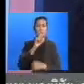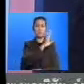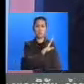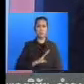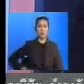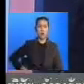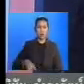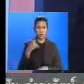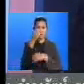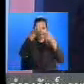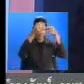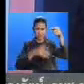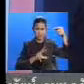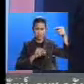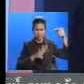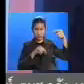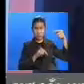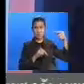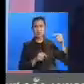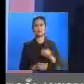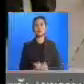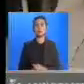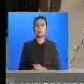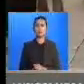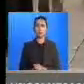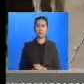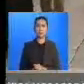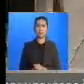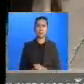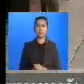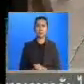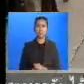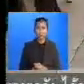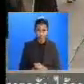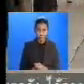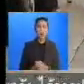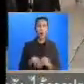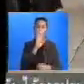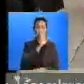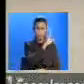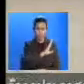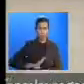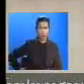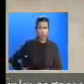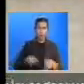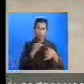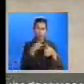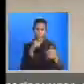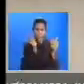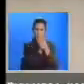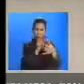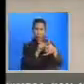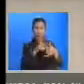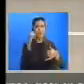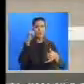34ของโลกที่พบผู้ป่วยนี้ครับผู้ป่วยรายดของเบลเยี่ยมเป็นชายวัย 28ปีที่เดิน